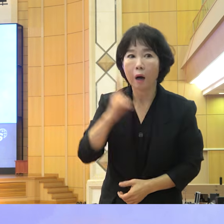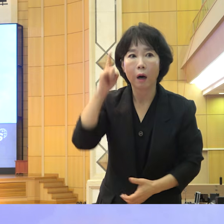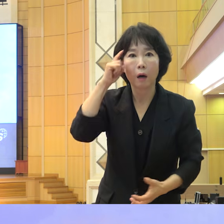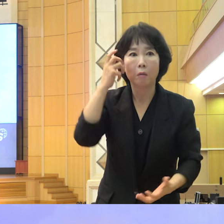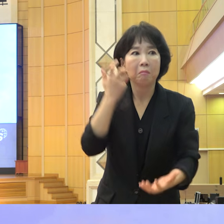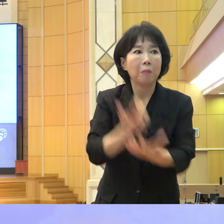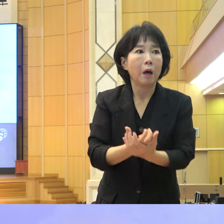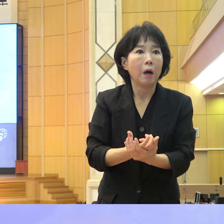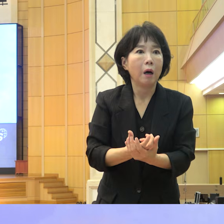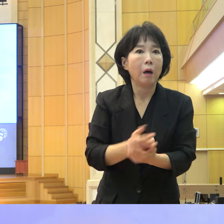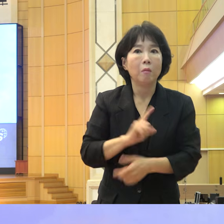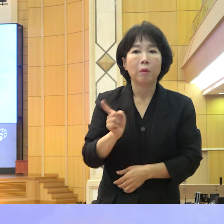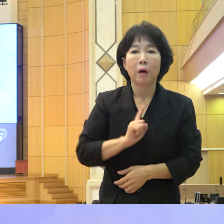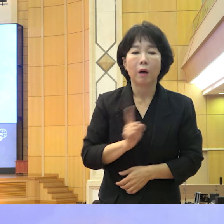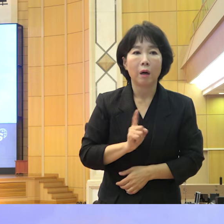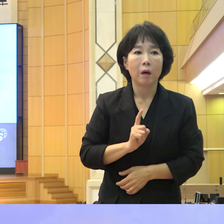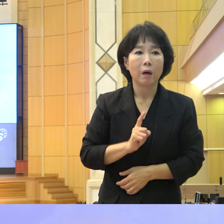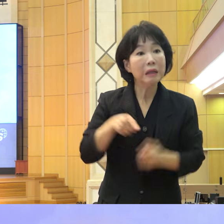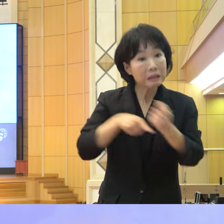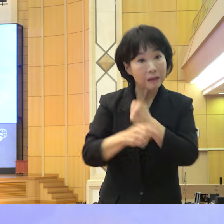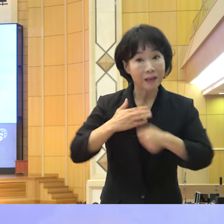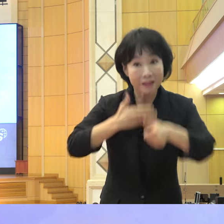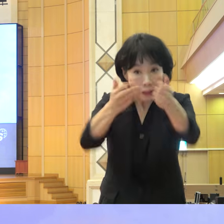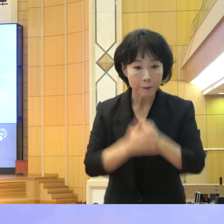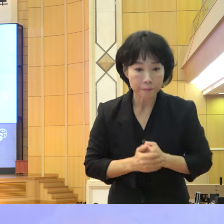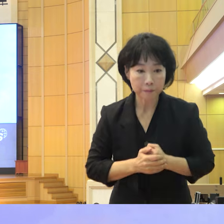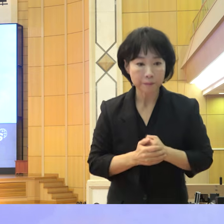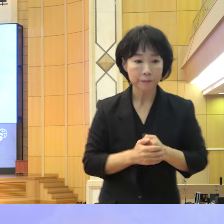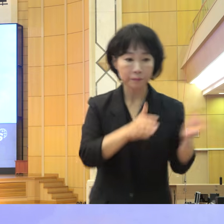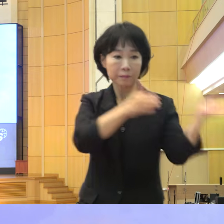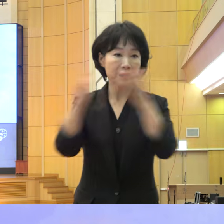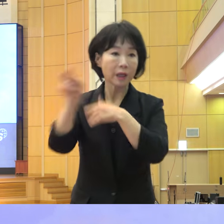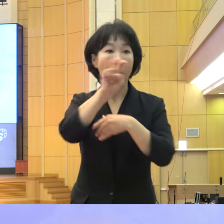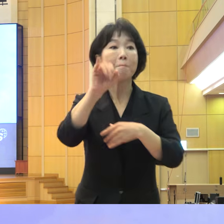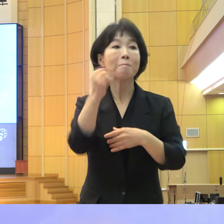바랍니다. 민수기 15장 32절로 가볼까요?